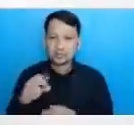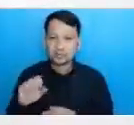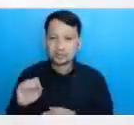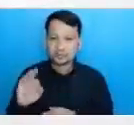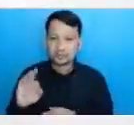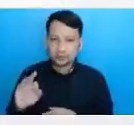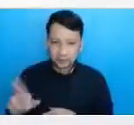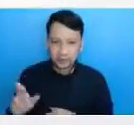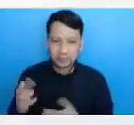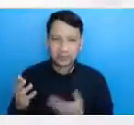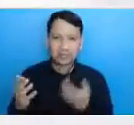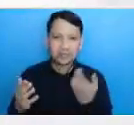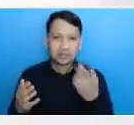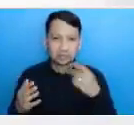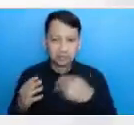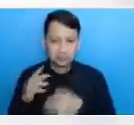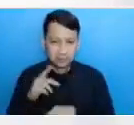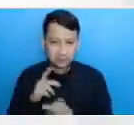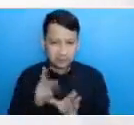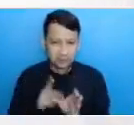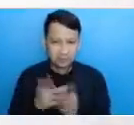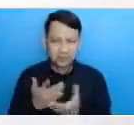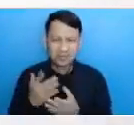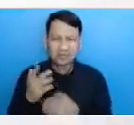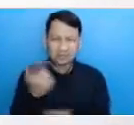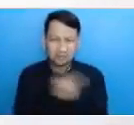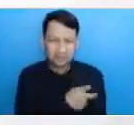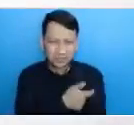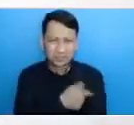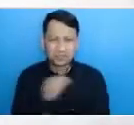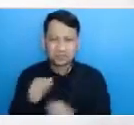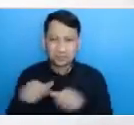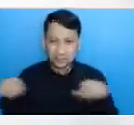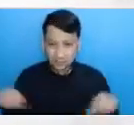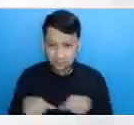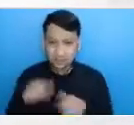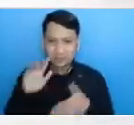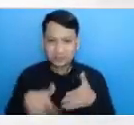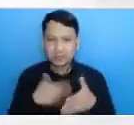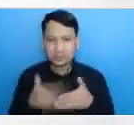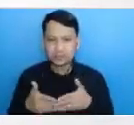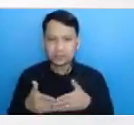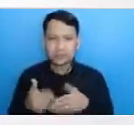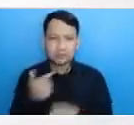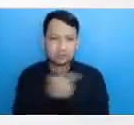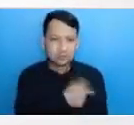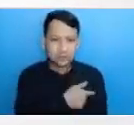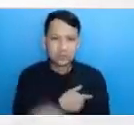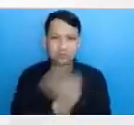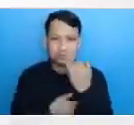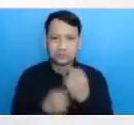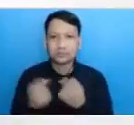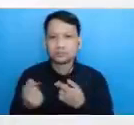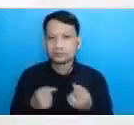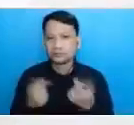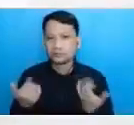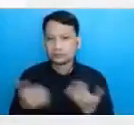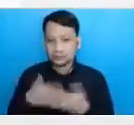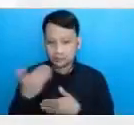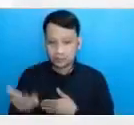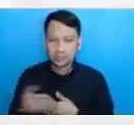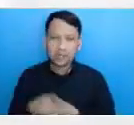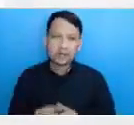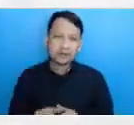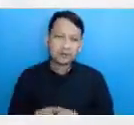1,167,426 ang total recoveries. Ito ay katumbas naman ang 94.1% recovery rate mula sa